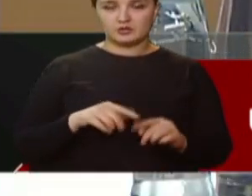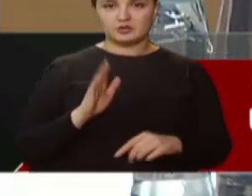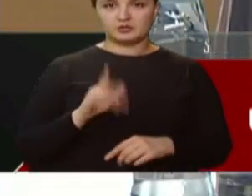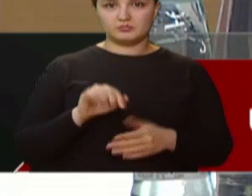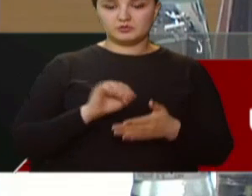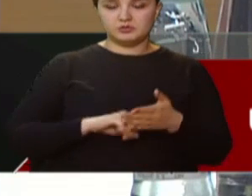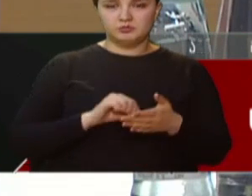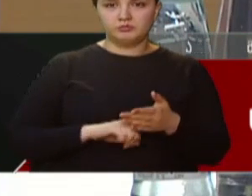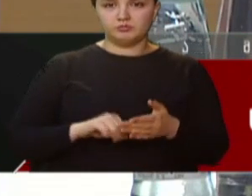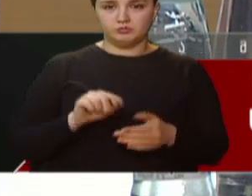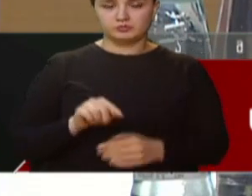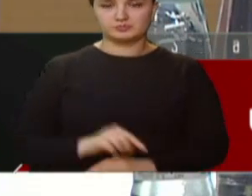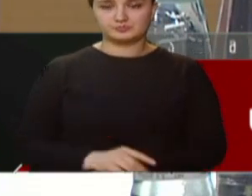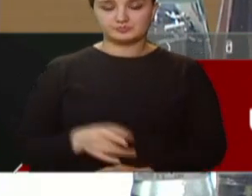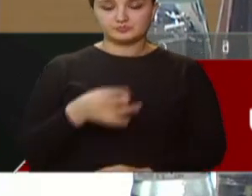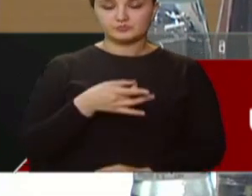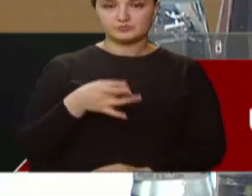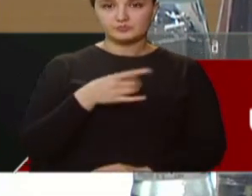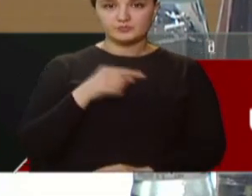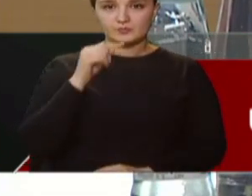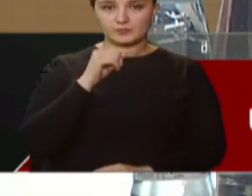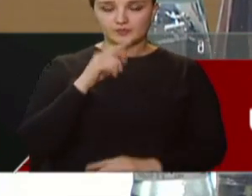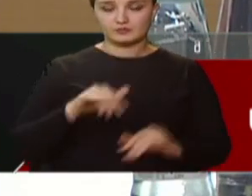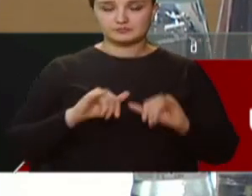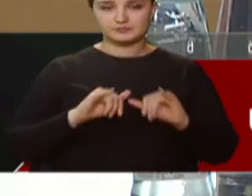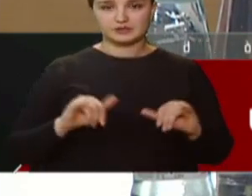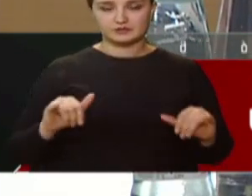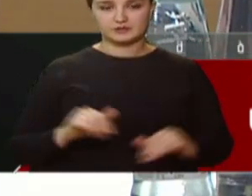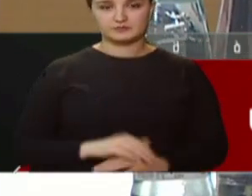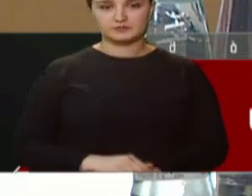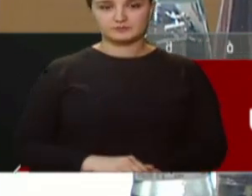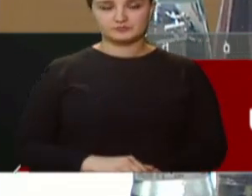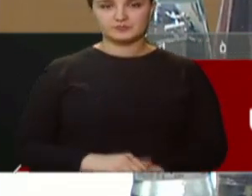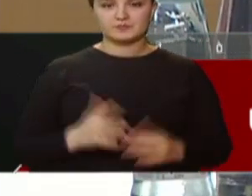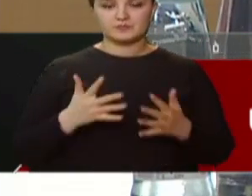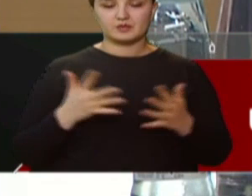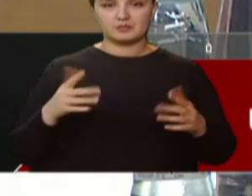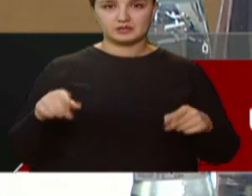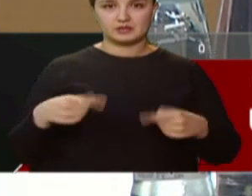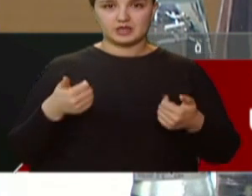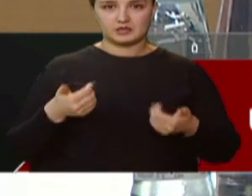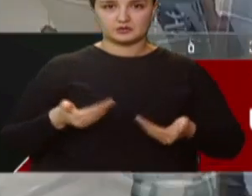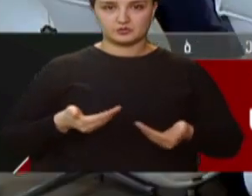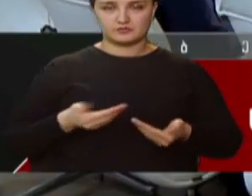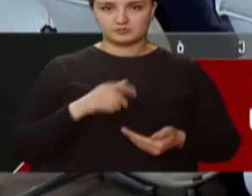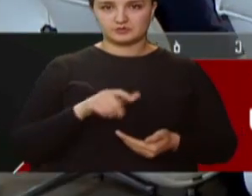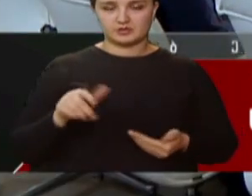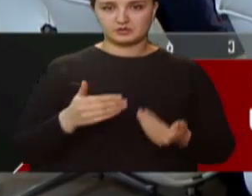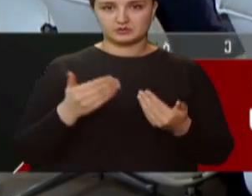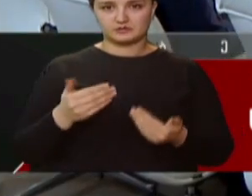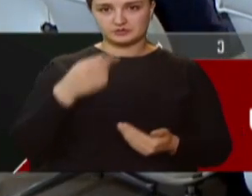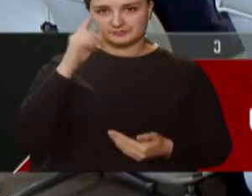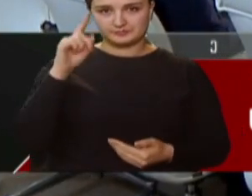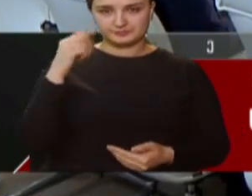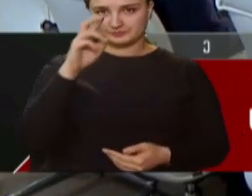საფუძველი მეტი ეკონომიკური განვითარების და მეტი კეთილდღეობის ჩვენი ხალხებისთვის.